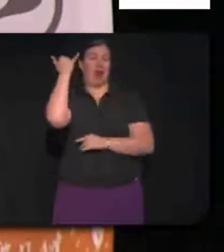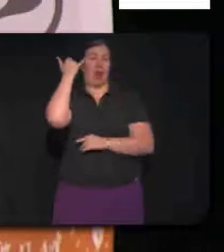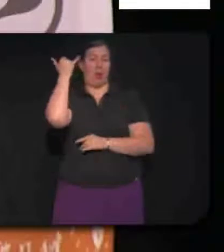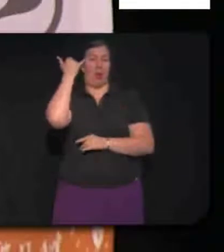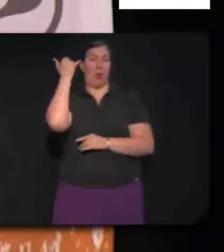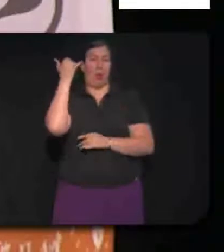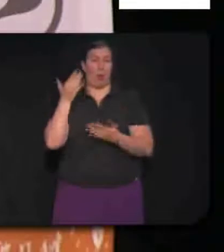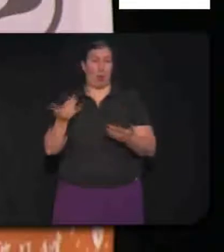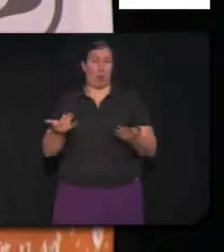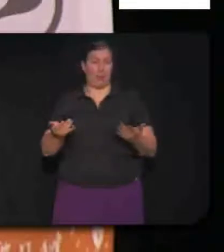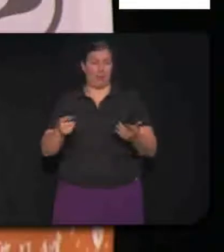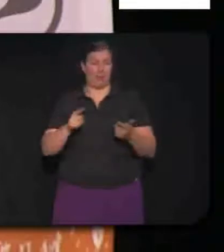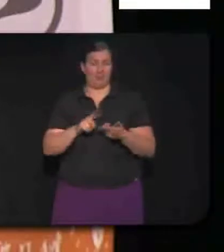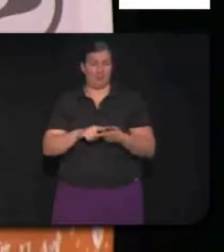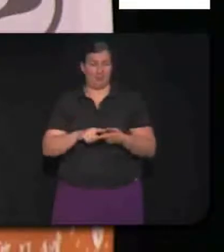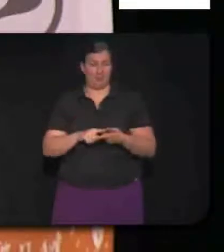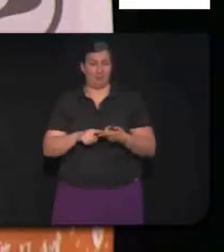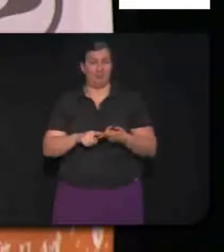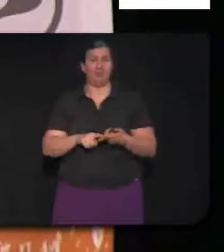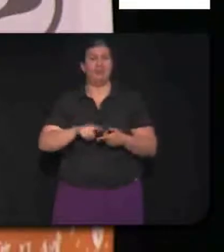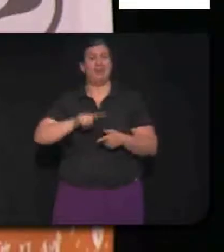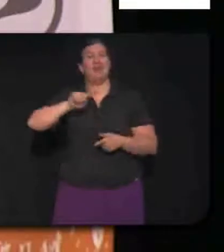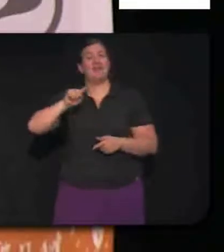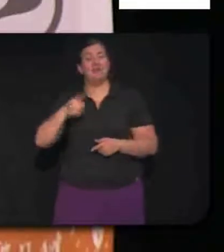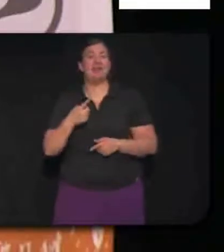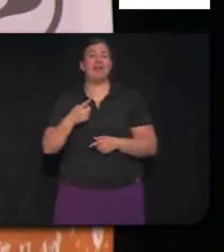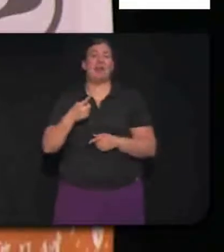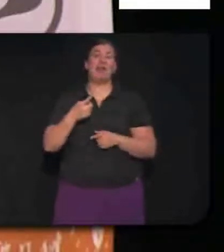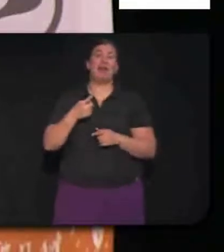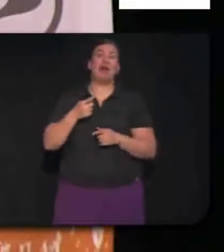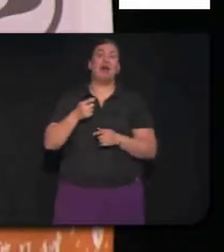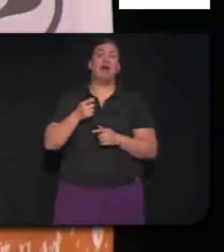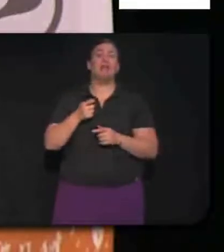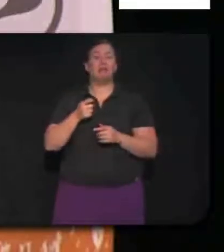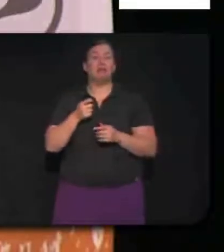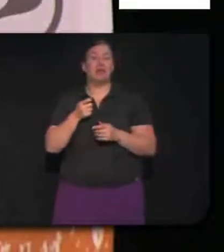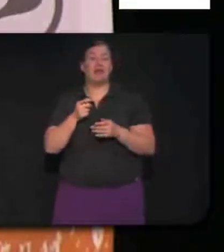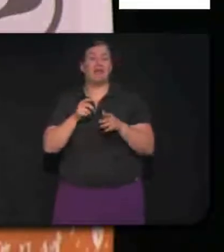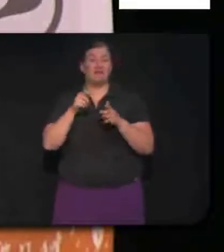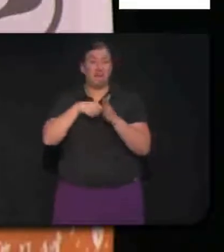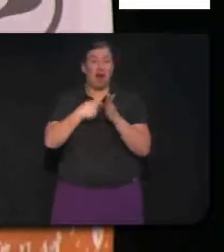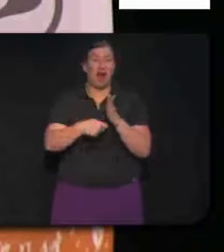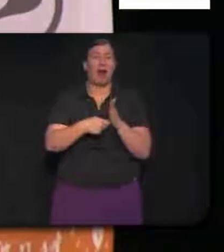wir verwenden wieder approval Voting Wahl durch Zustimmung